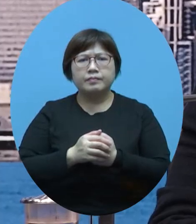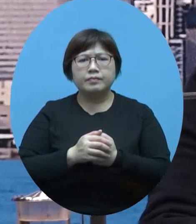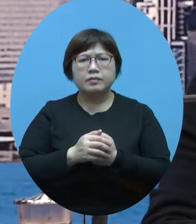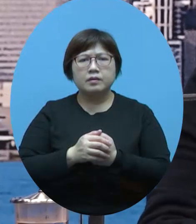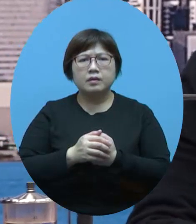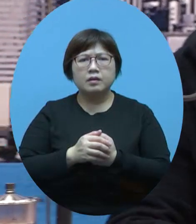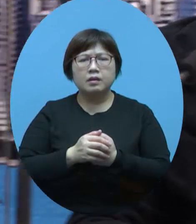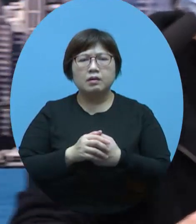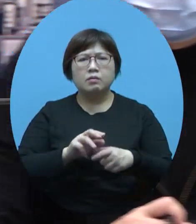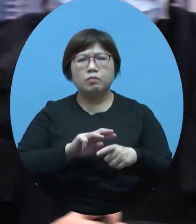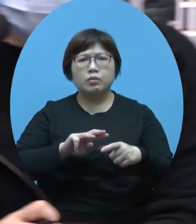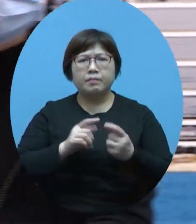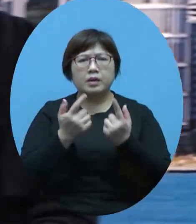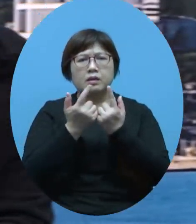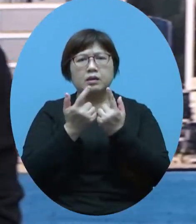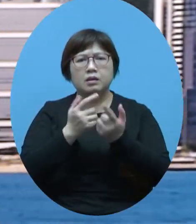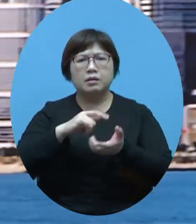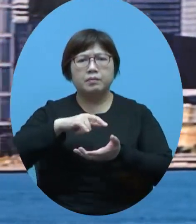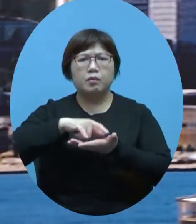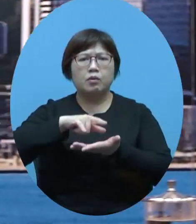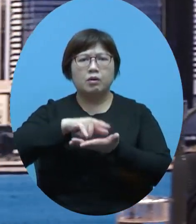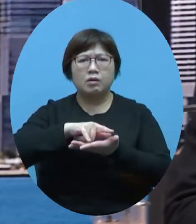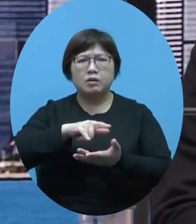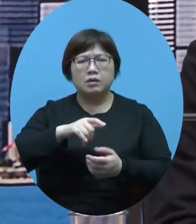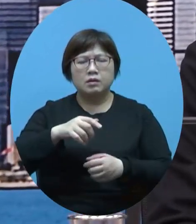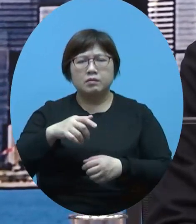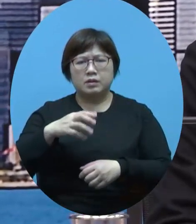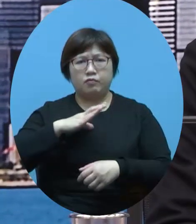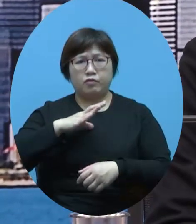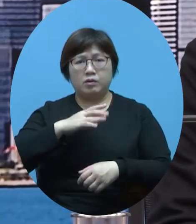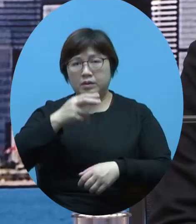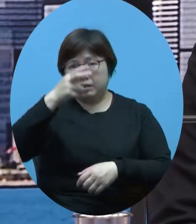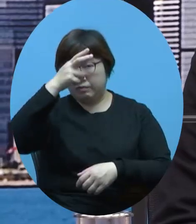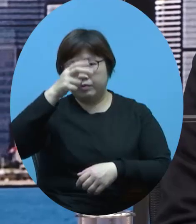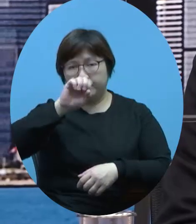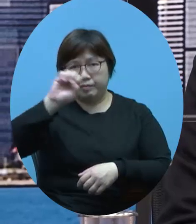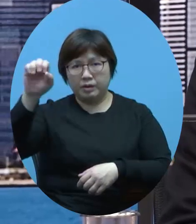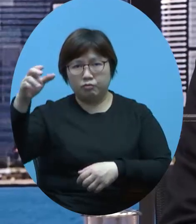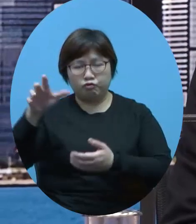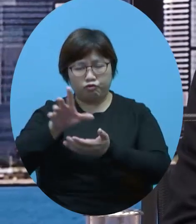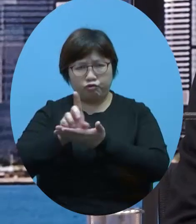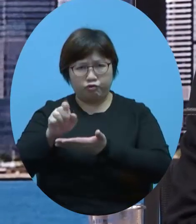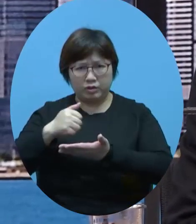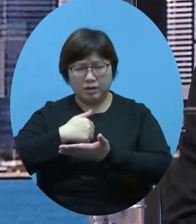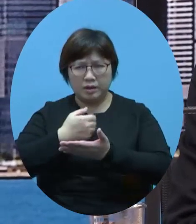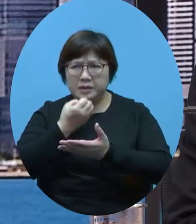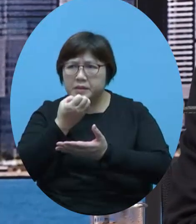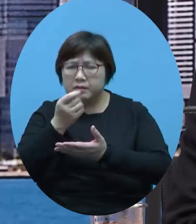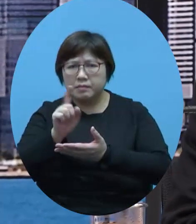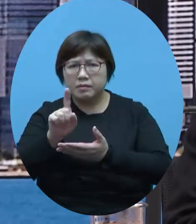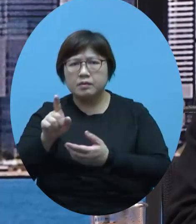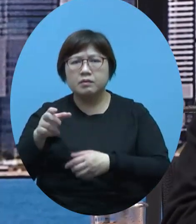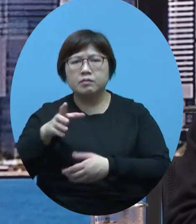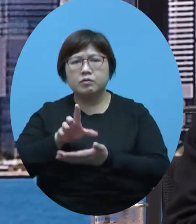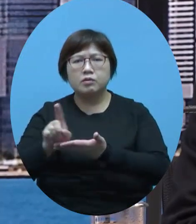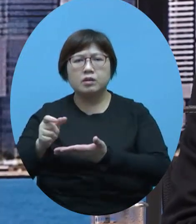湖北省包括係武漢嗰、那個情況咧，咁咧就政府都諮詢過專家嘅意見嘅。咁專家